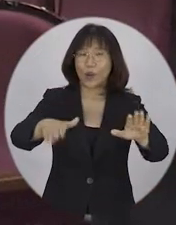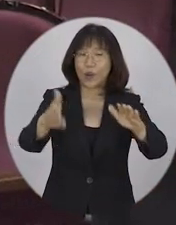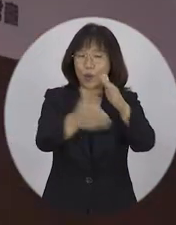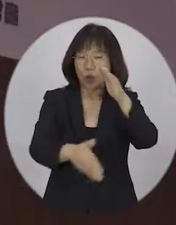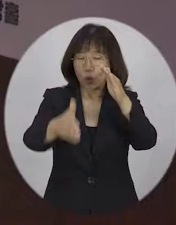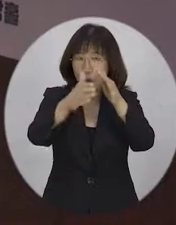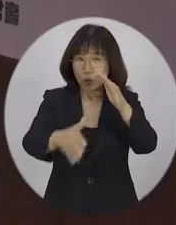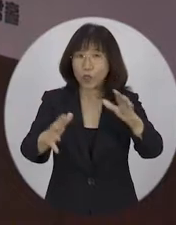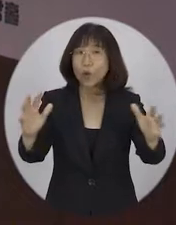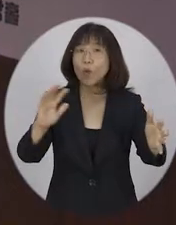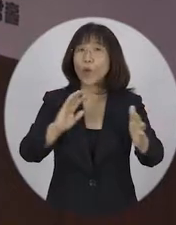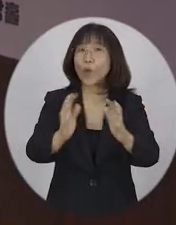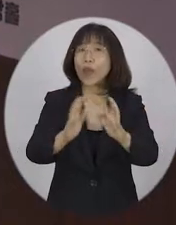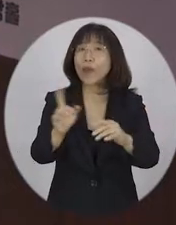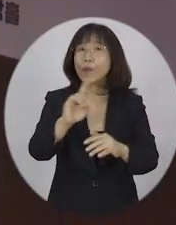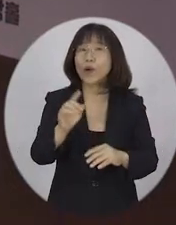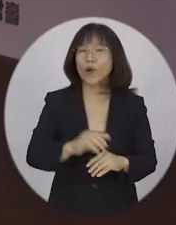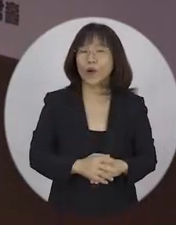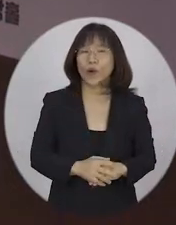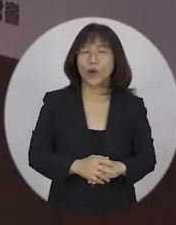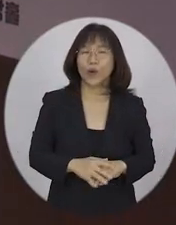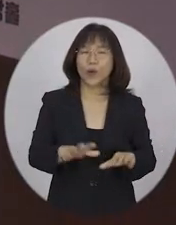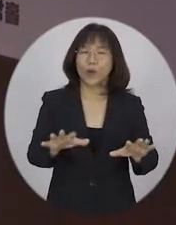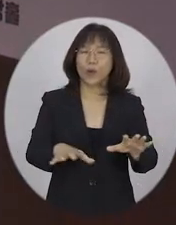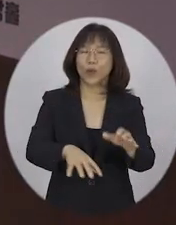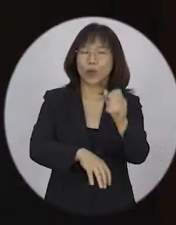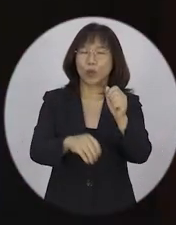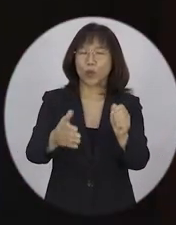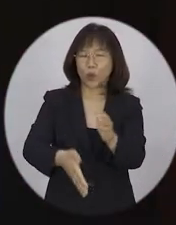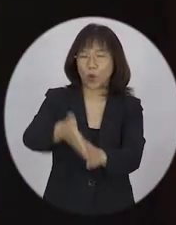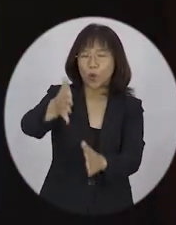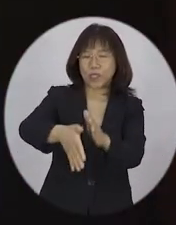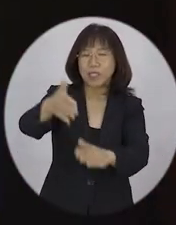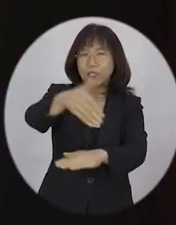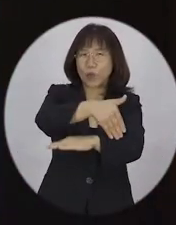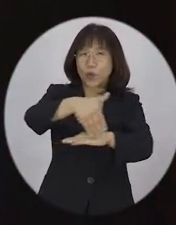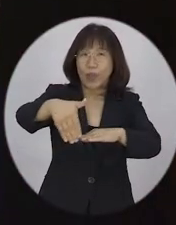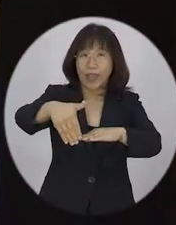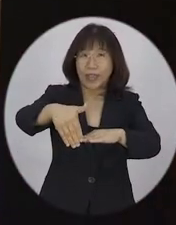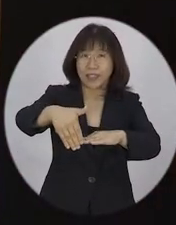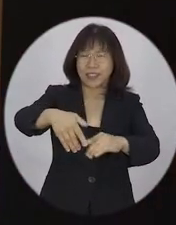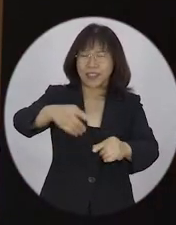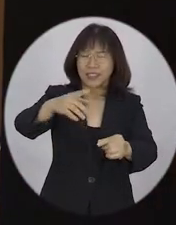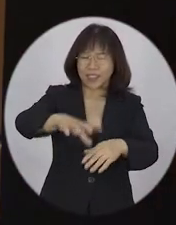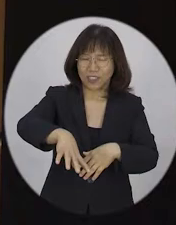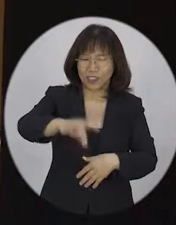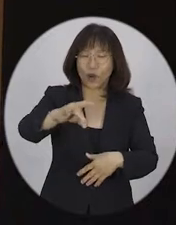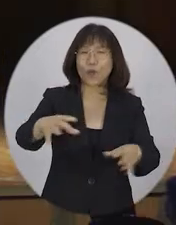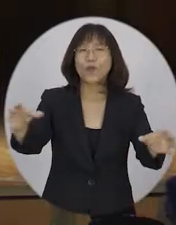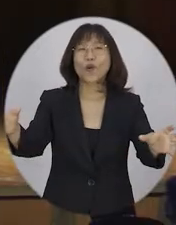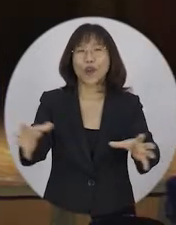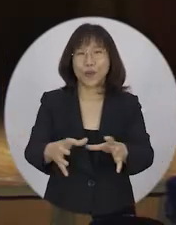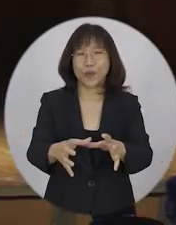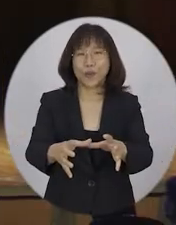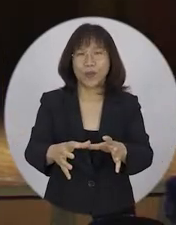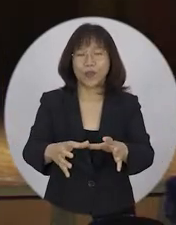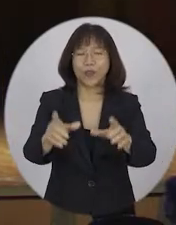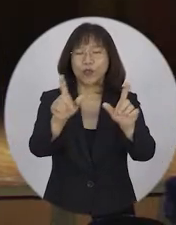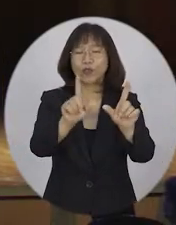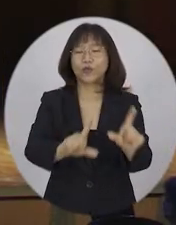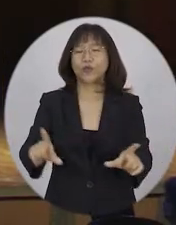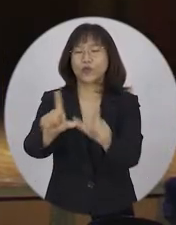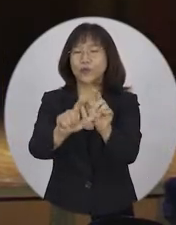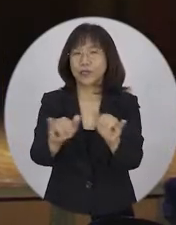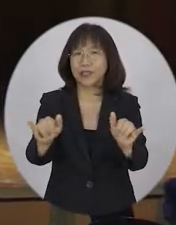이번 공청회는 우리구 도시발전 기본 계획에 첫걸음으로 지속적인 성장과 균형발전 선도를